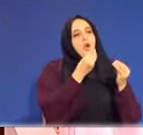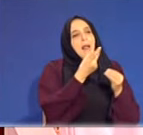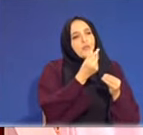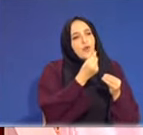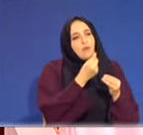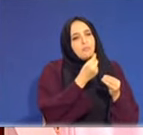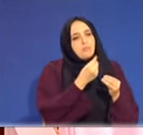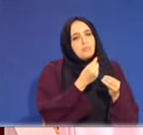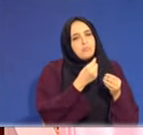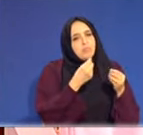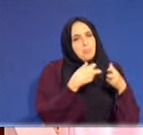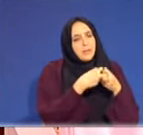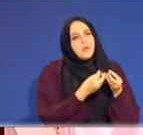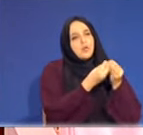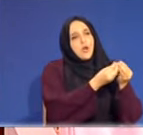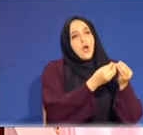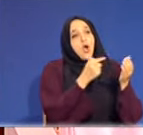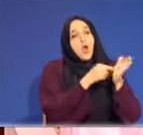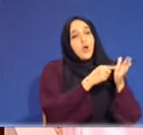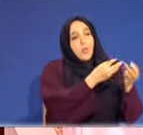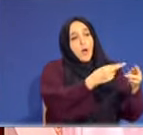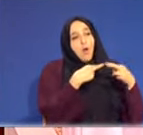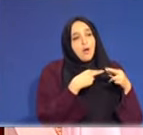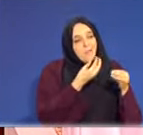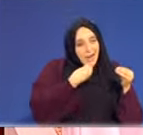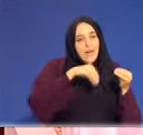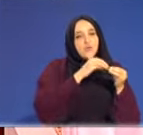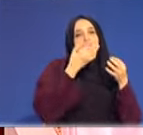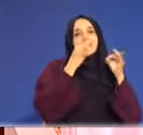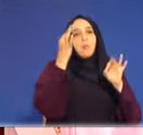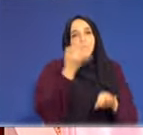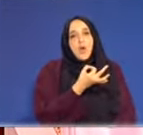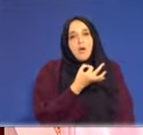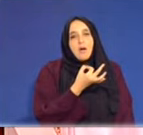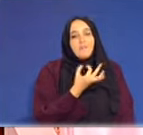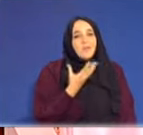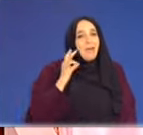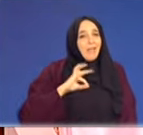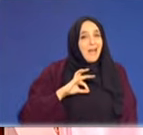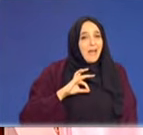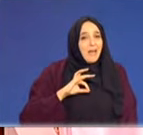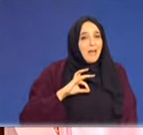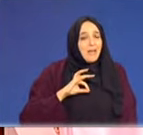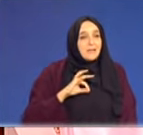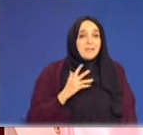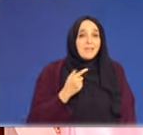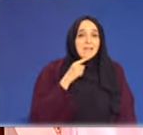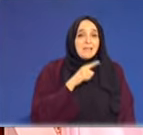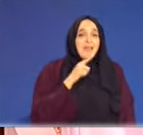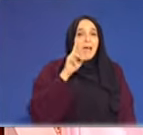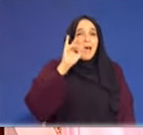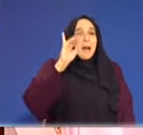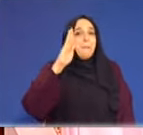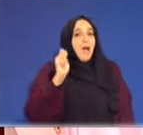نعم لازم تقدم لي 10%، 10% لو طو دانتيري 10%، يعني شرطه